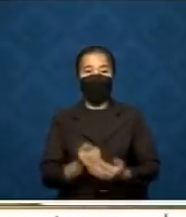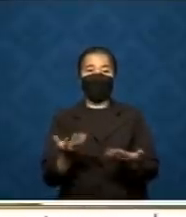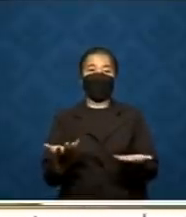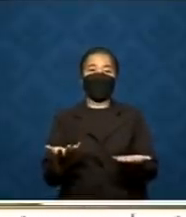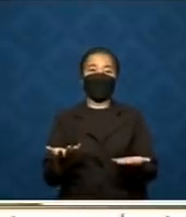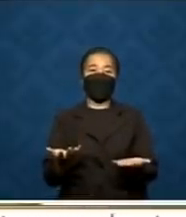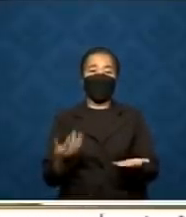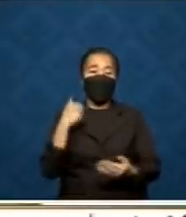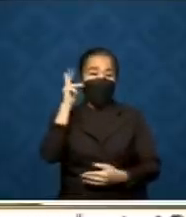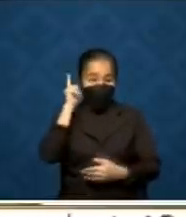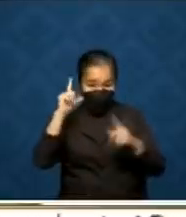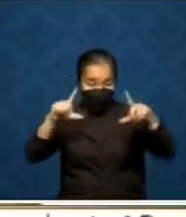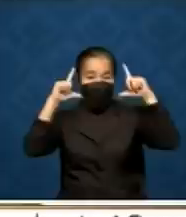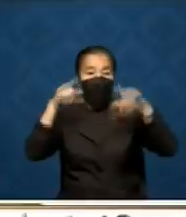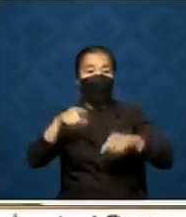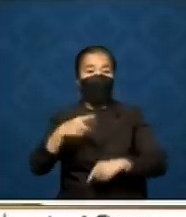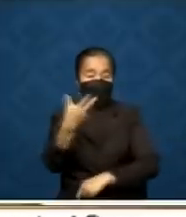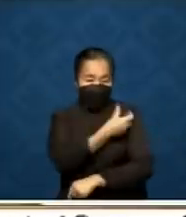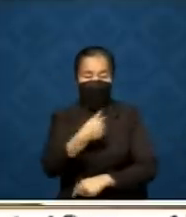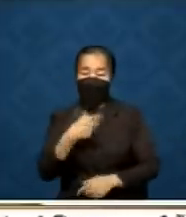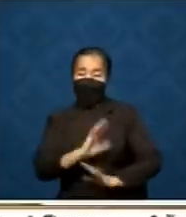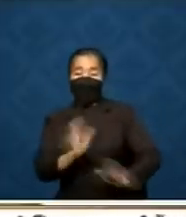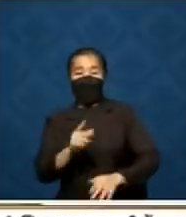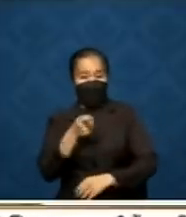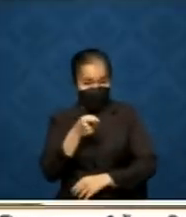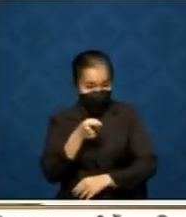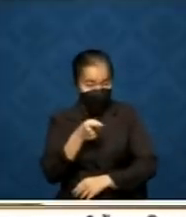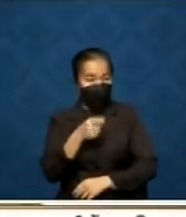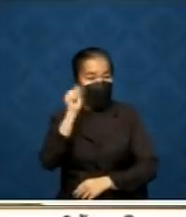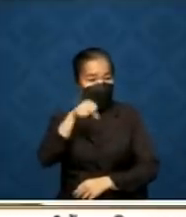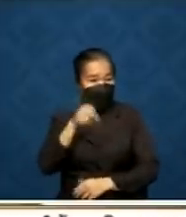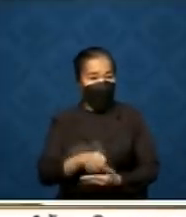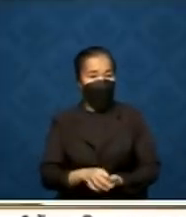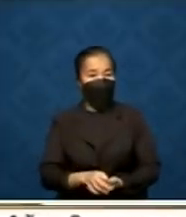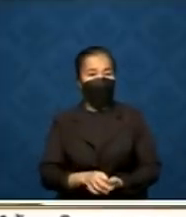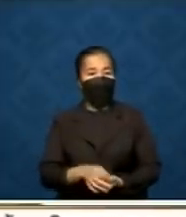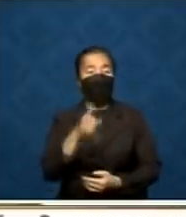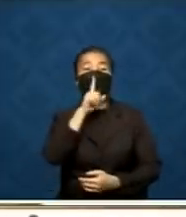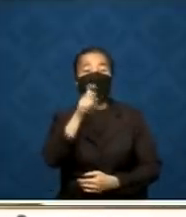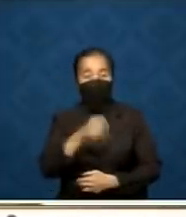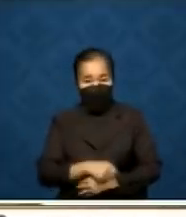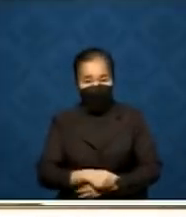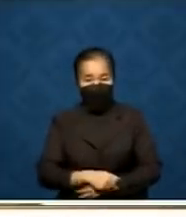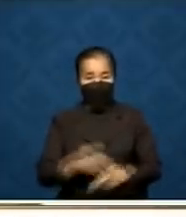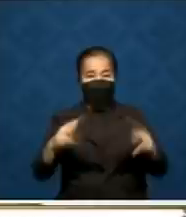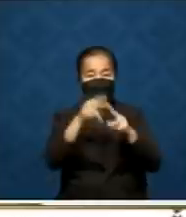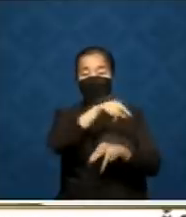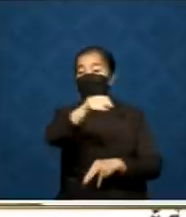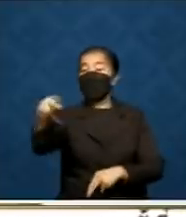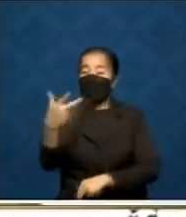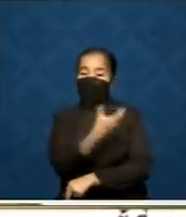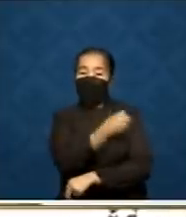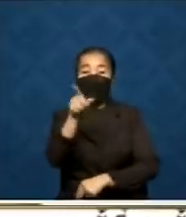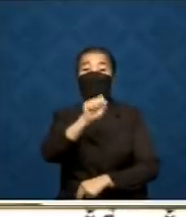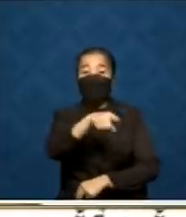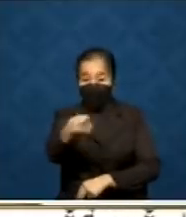เป็นข่าวนะเขาจะฉีดด้านได้ไม่เอาอ่ะแล้วถามที่ในตัวท่านวันนี้ต้องฉีดชนแรกไหมเรามาทีที่นั่งอยู่นี่ฉีด